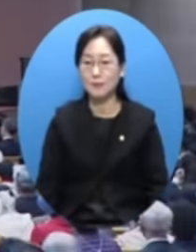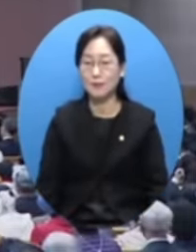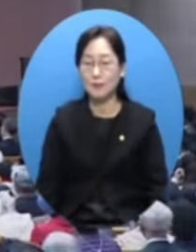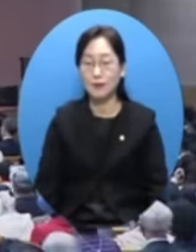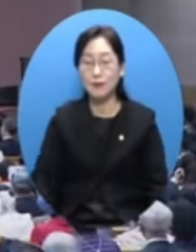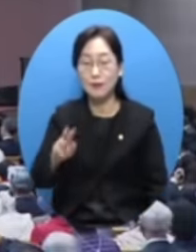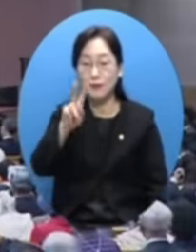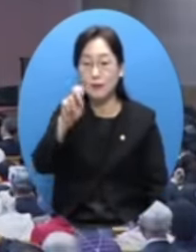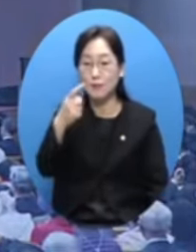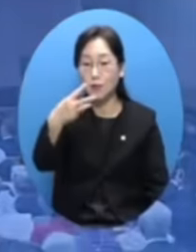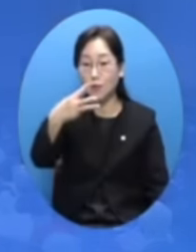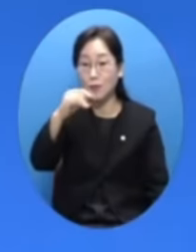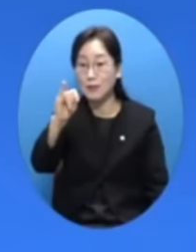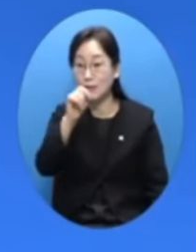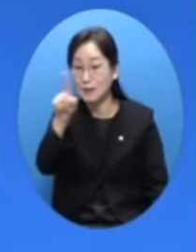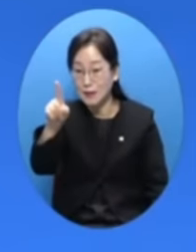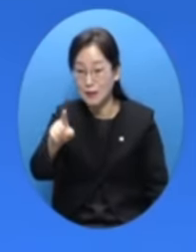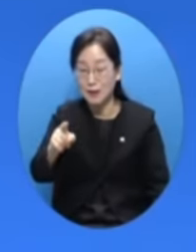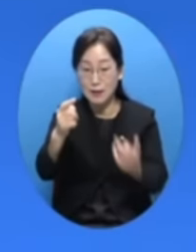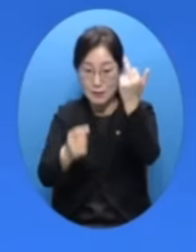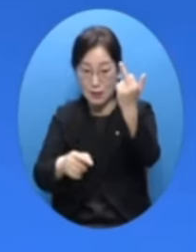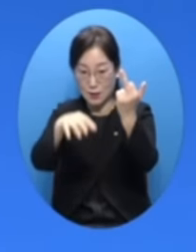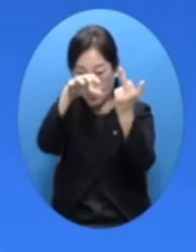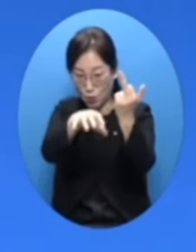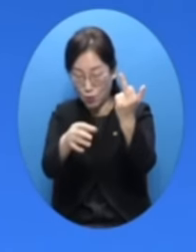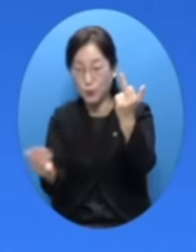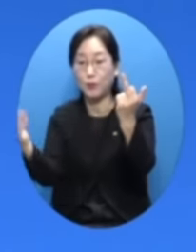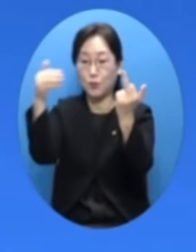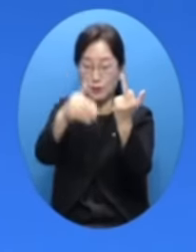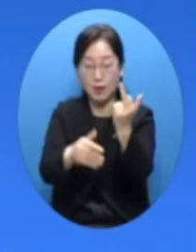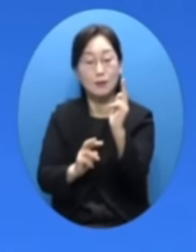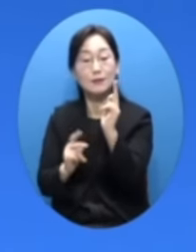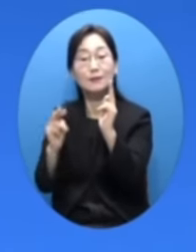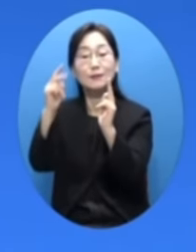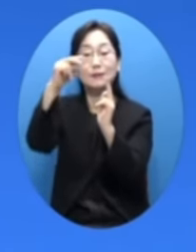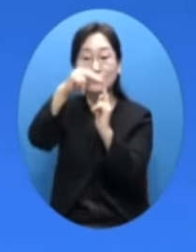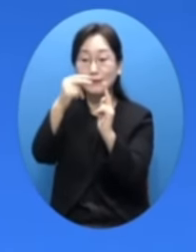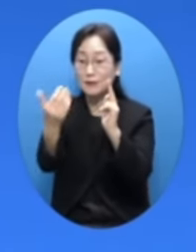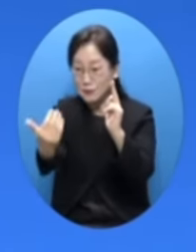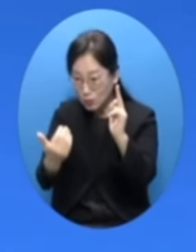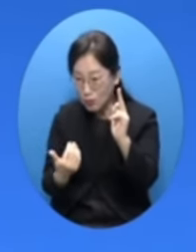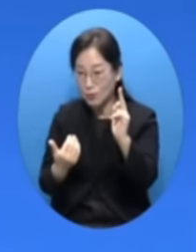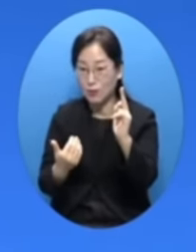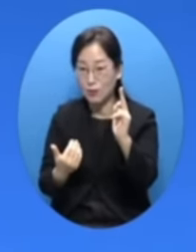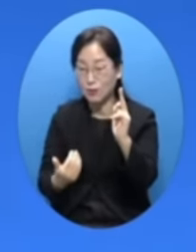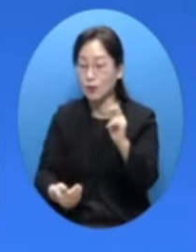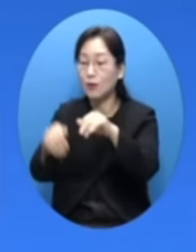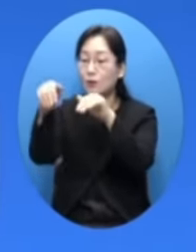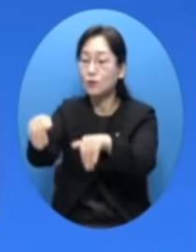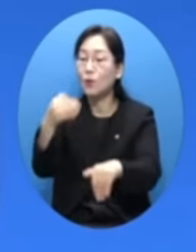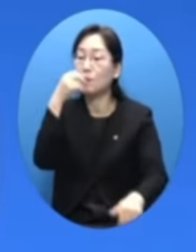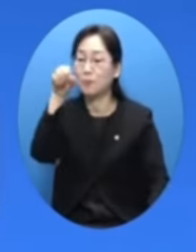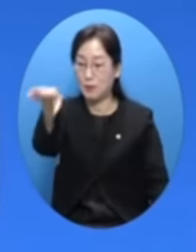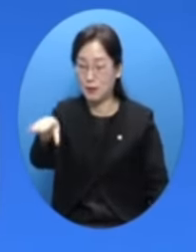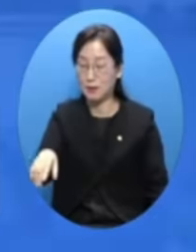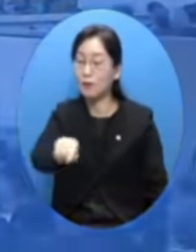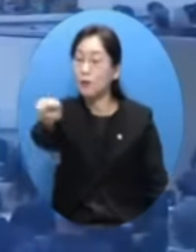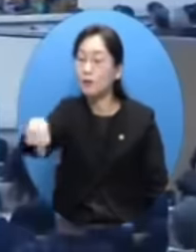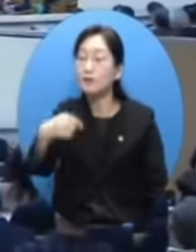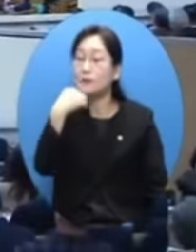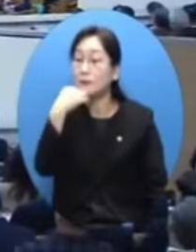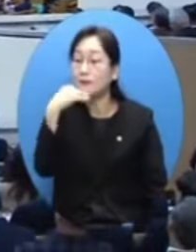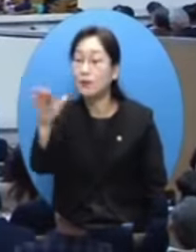모리아 산에 도착해서 산을 오르기 전에 종들에게 말합니다. 너희는 여기서